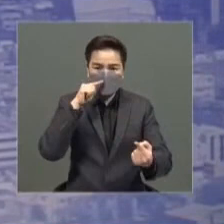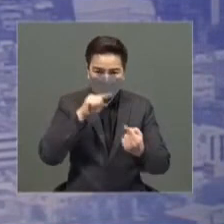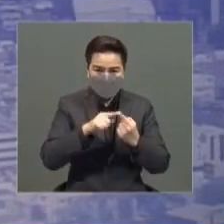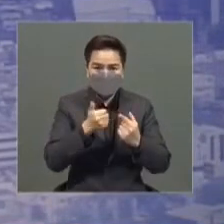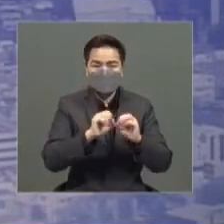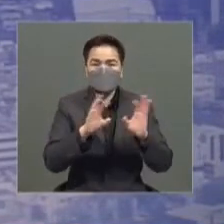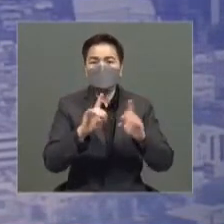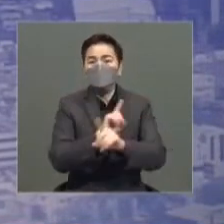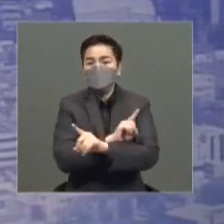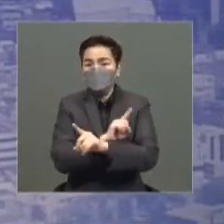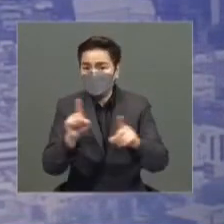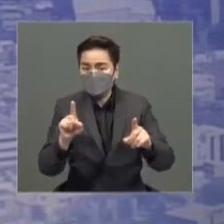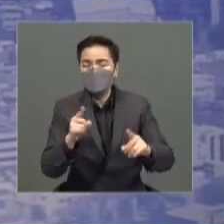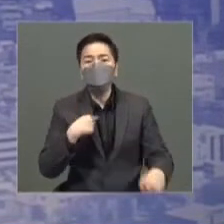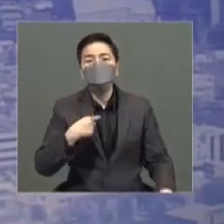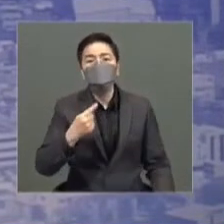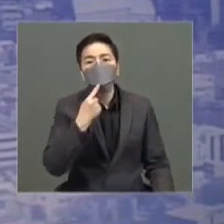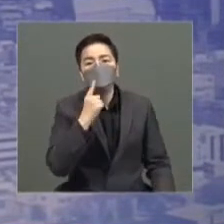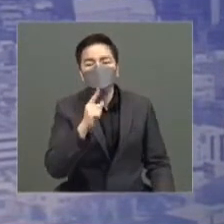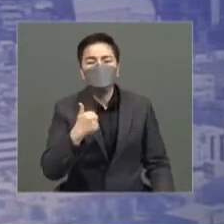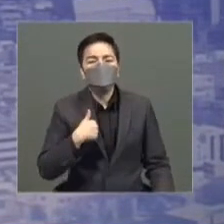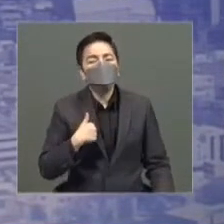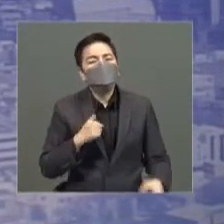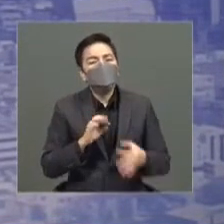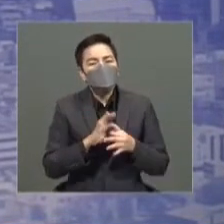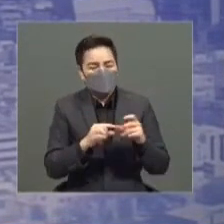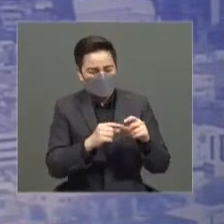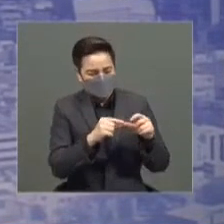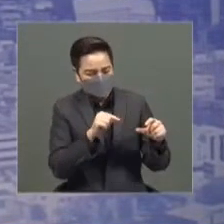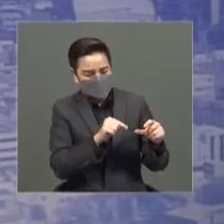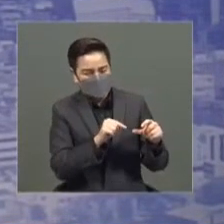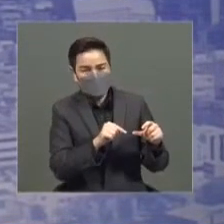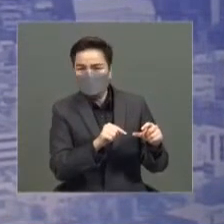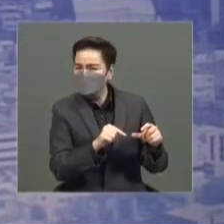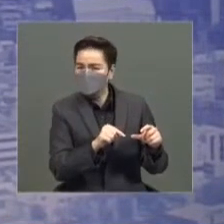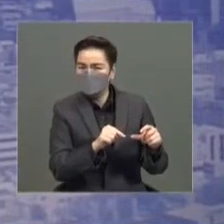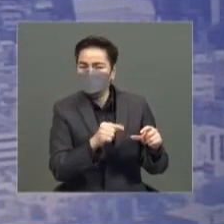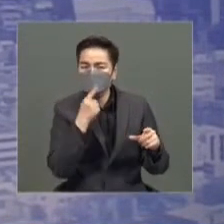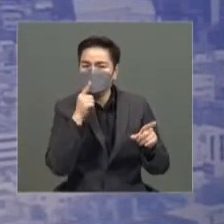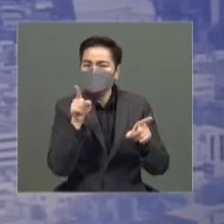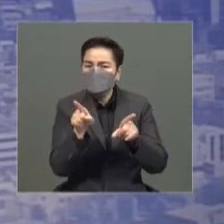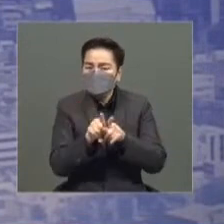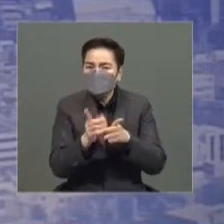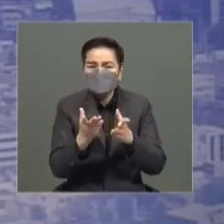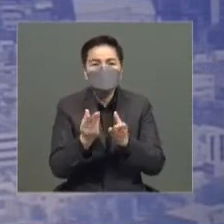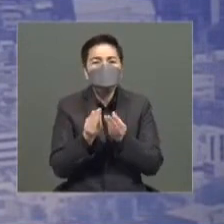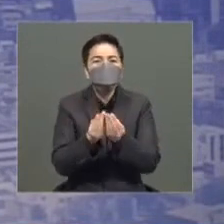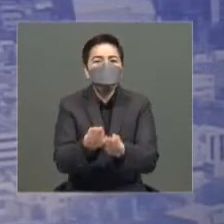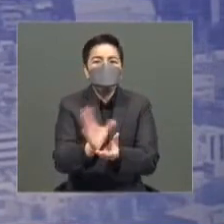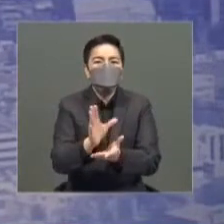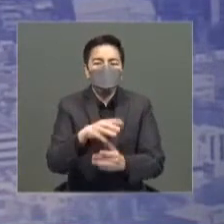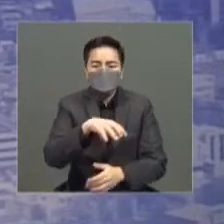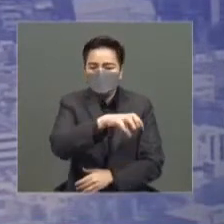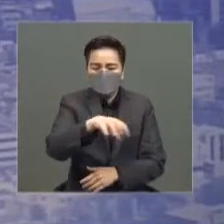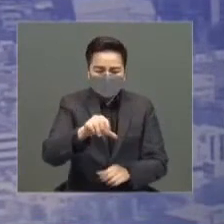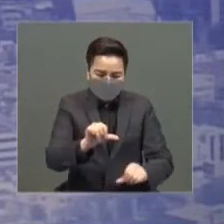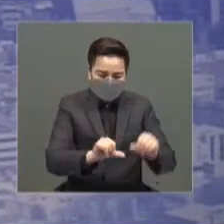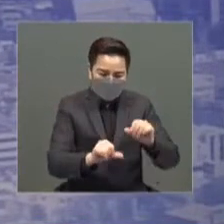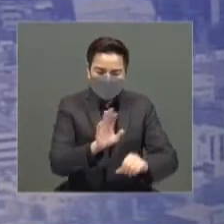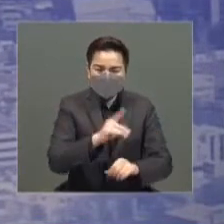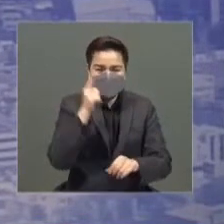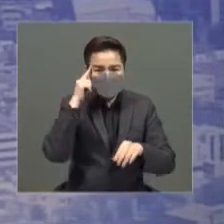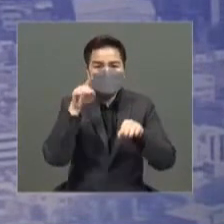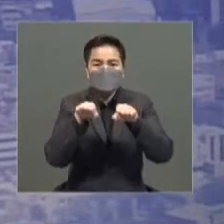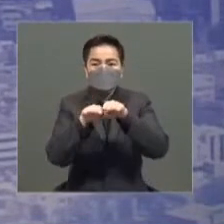ำแต่ก็อย่างที่เรียนนะคะว่าเลยมีความเป็นห่วงว่าการที่ไม่อนุญาตให้บางแลบตรวจเนี่ยเป็นเพ